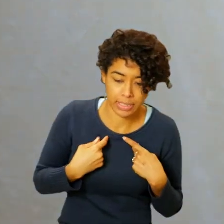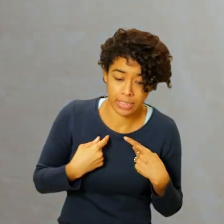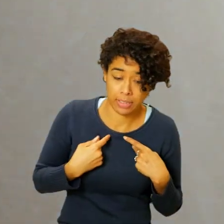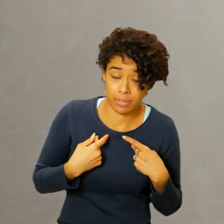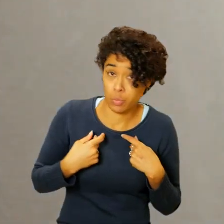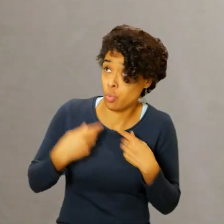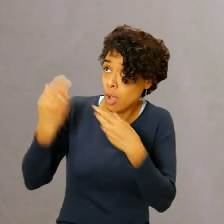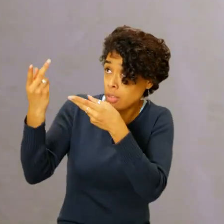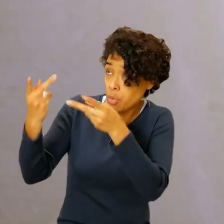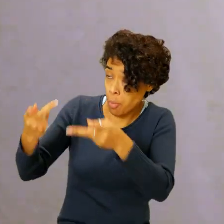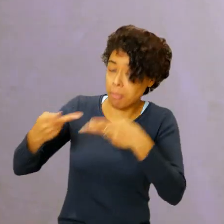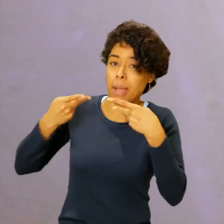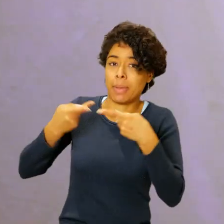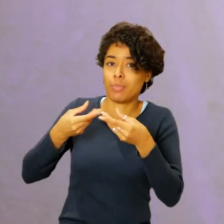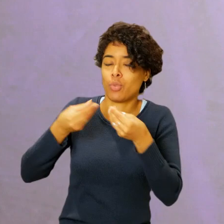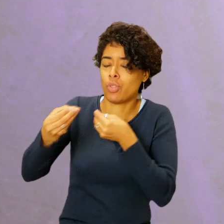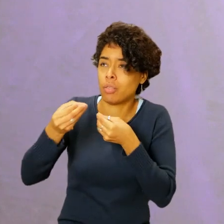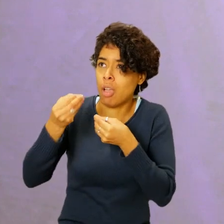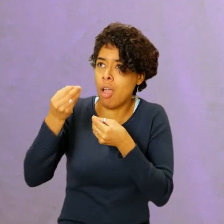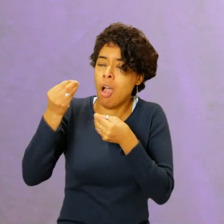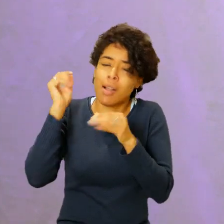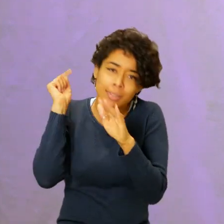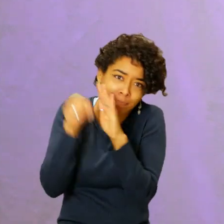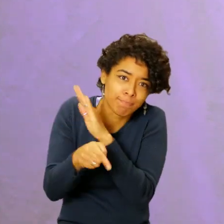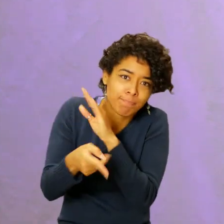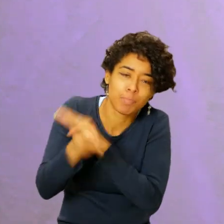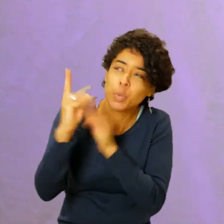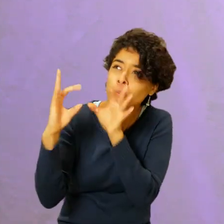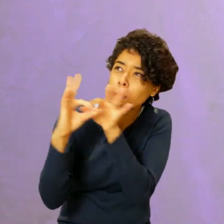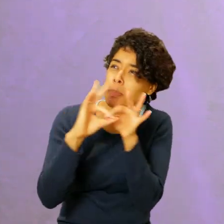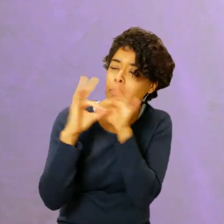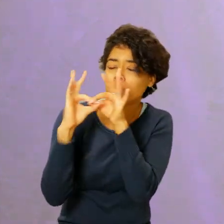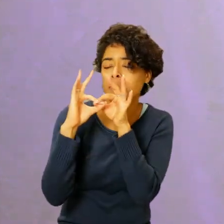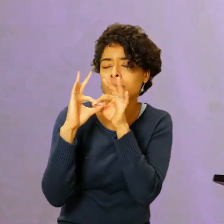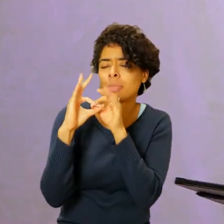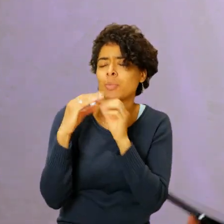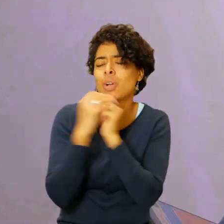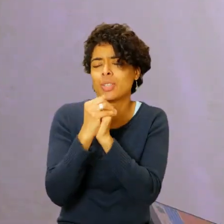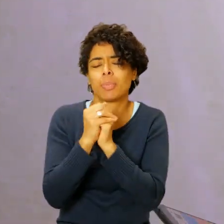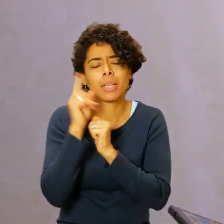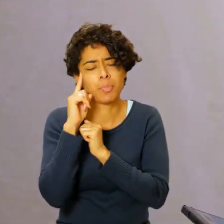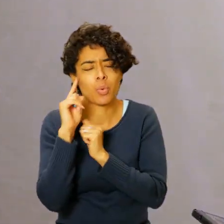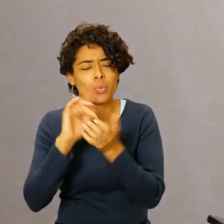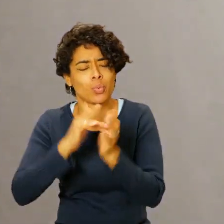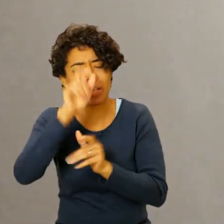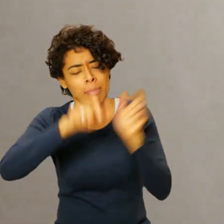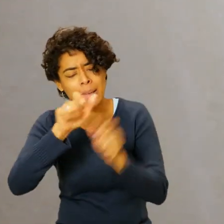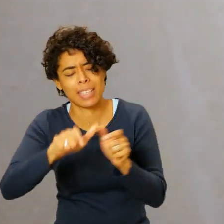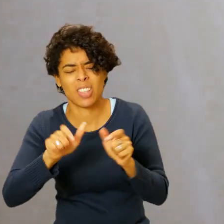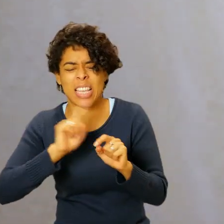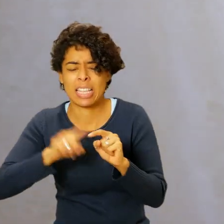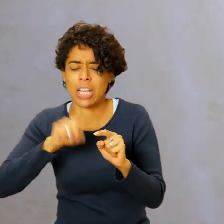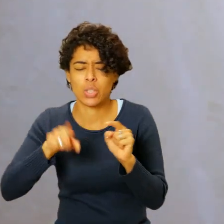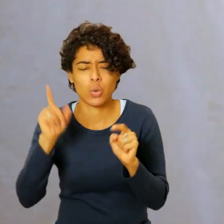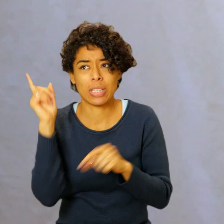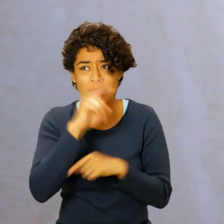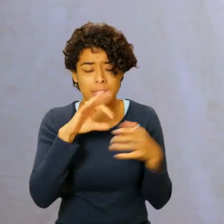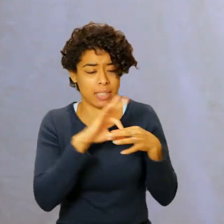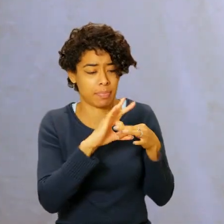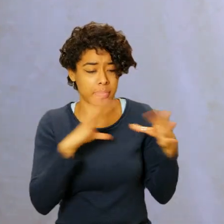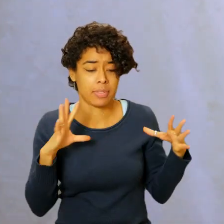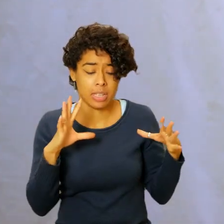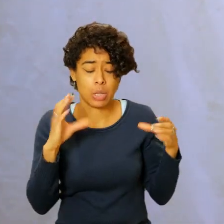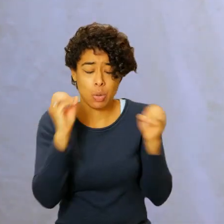les permets afin de nous amener plus loin avec toi. Seigneur, je te prie pour tous ceux qui ont du mal à se séparer aujourd'hui de certaines choses dans lesquelles tu